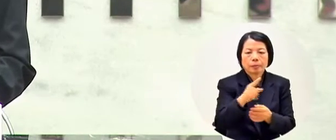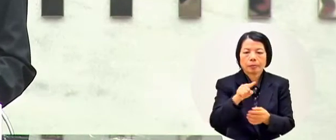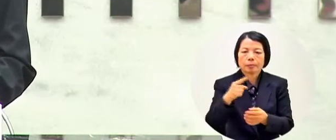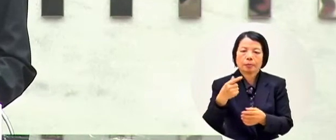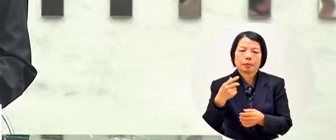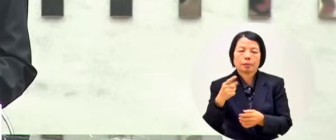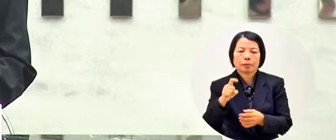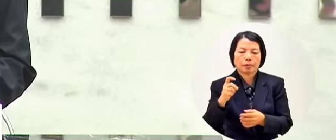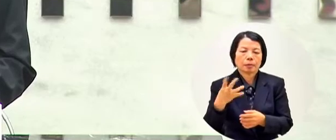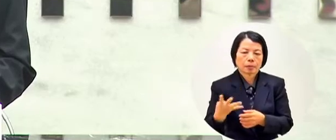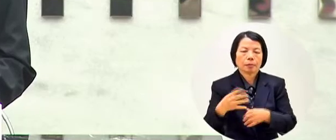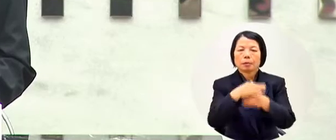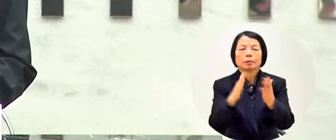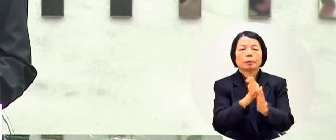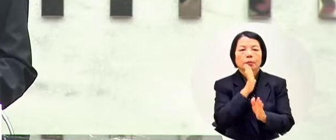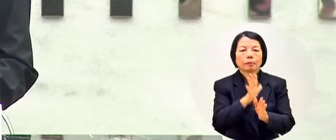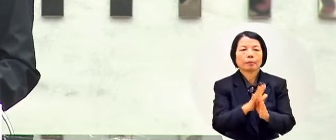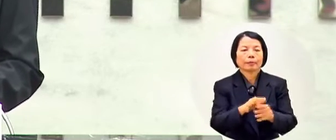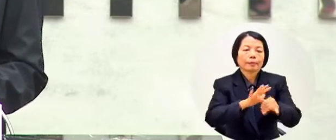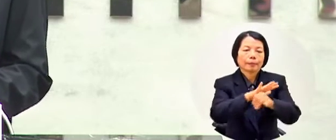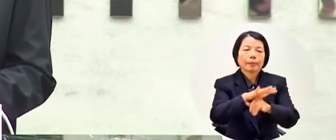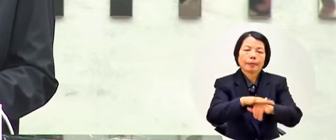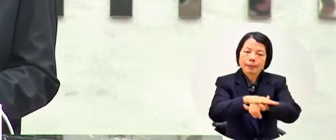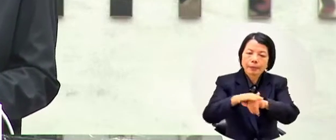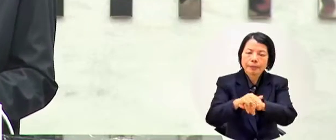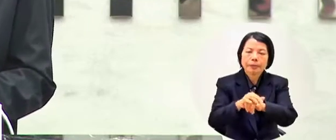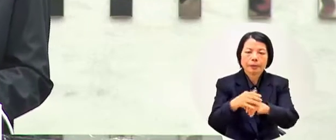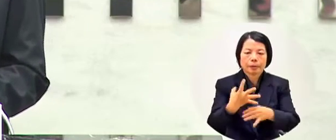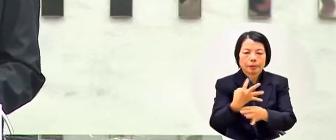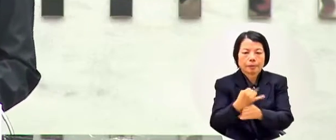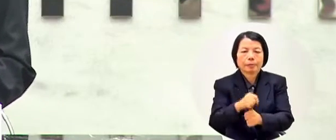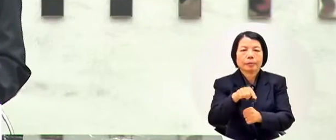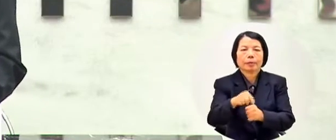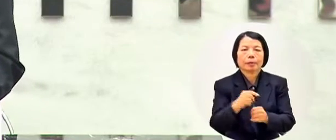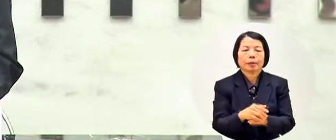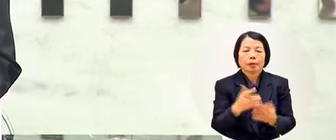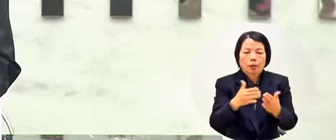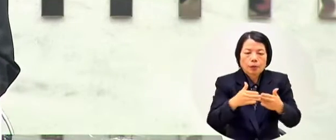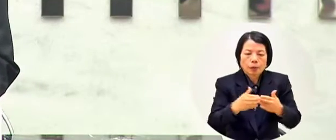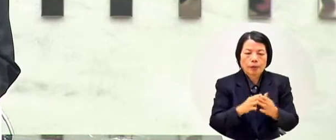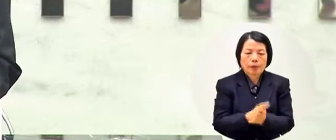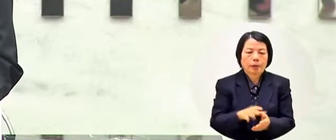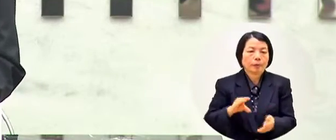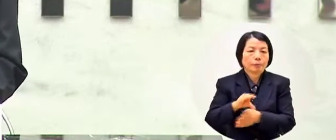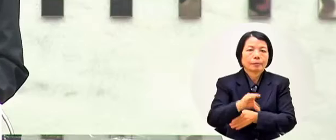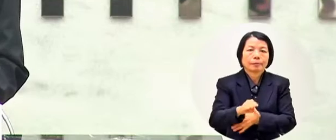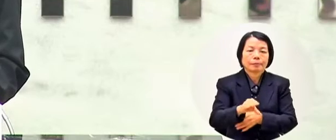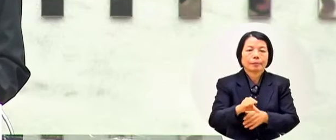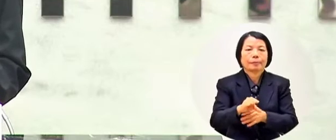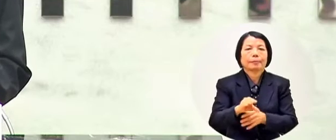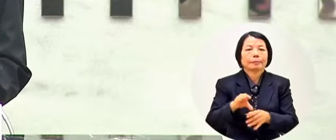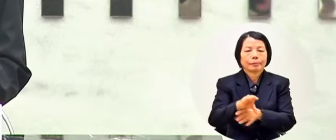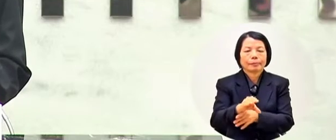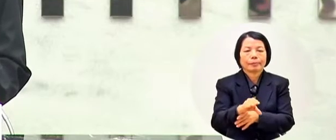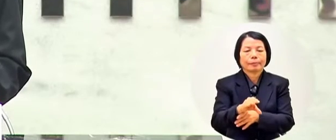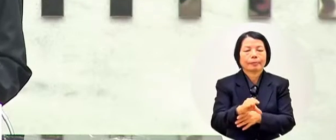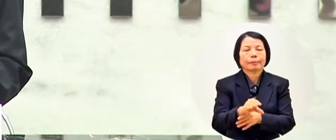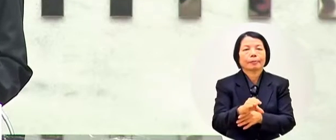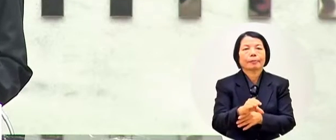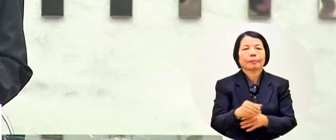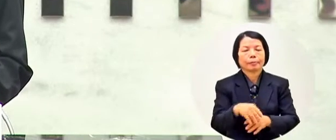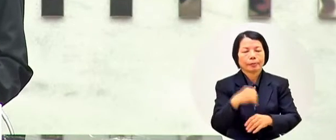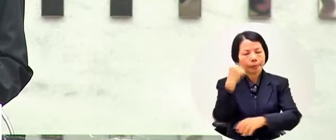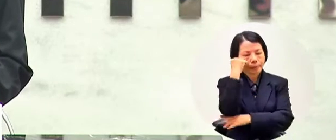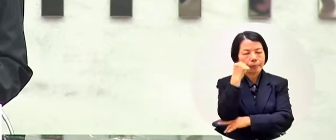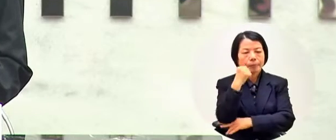合月月有活动，举办10大爱情模帖评选。高雄灯会艺